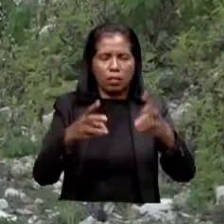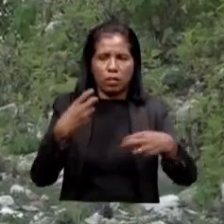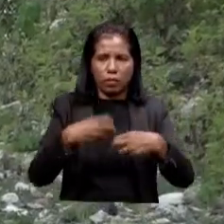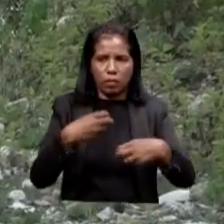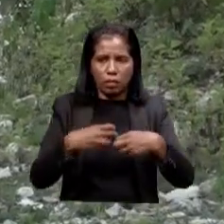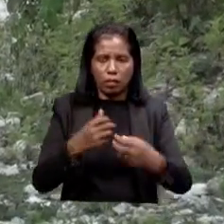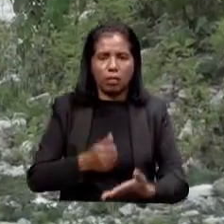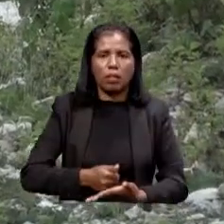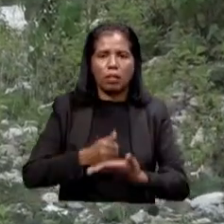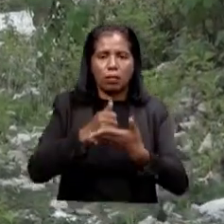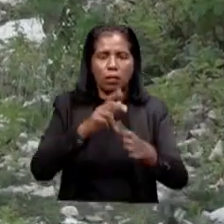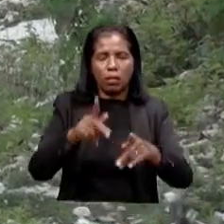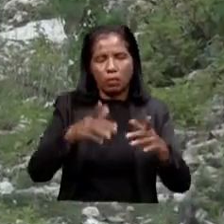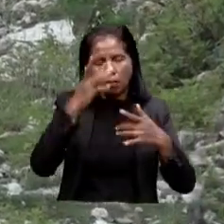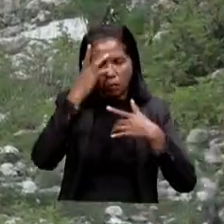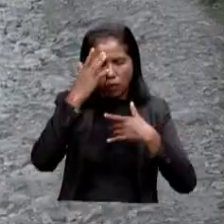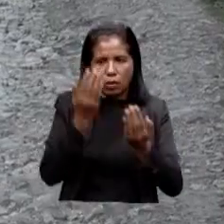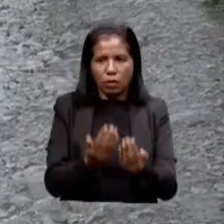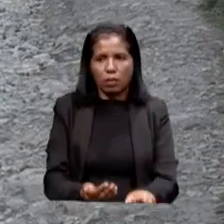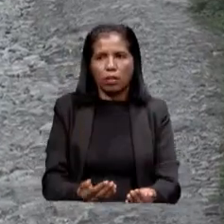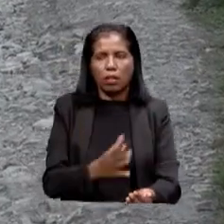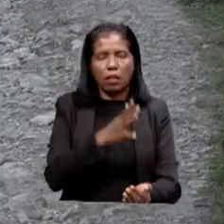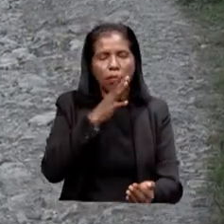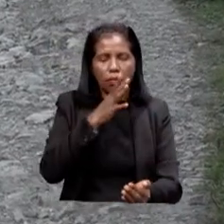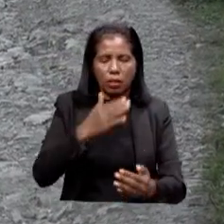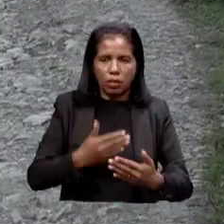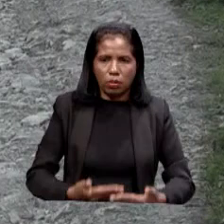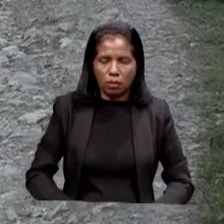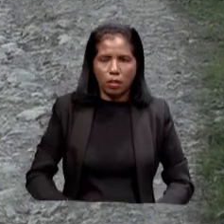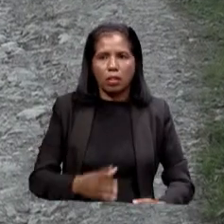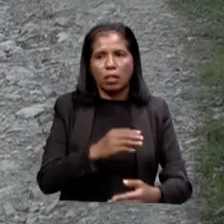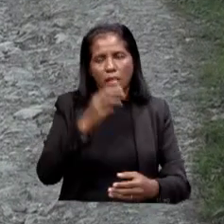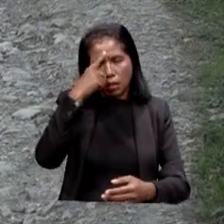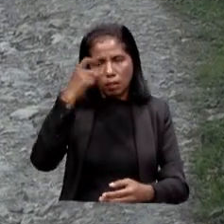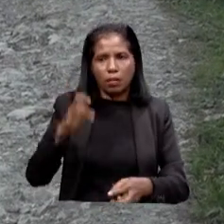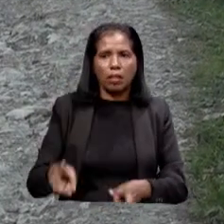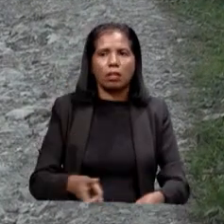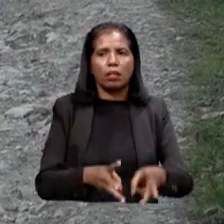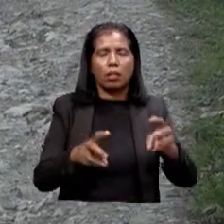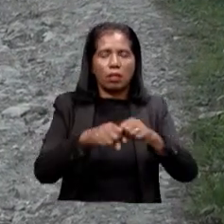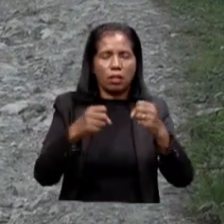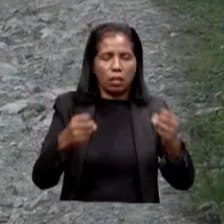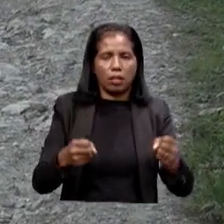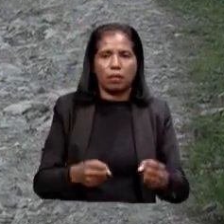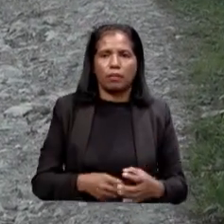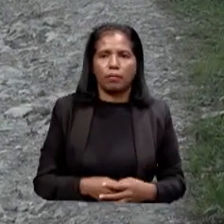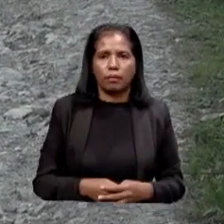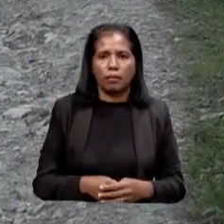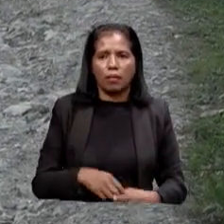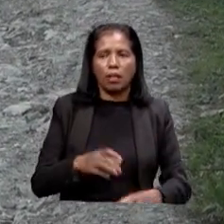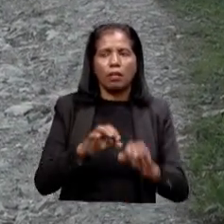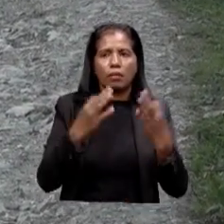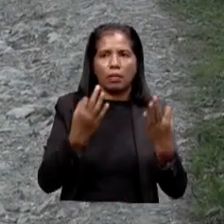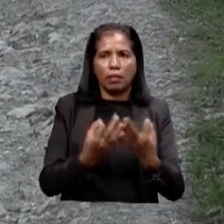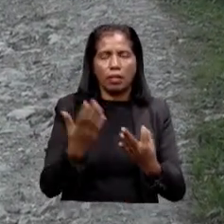dificulta atendimento para paciente grave, liu inan isingrua sira, tamba estrada e aldeia desa Guaat no Kuak Barak. Total umakain e aldeia